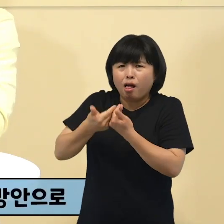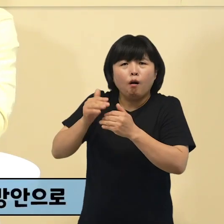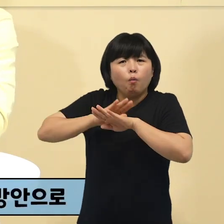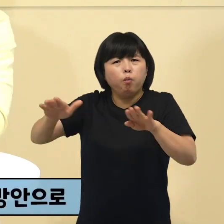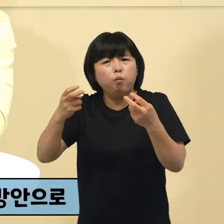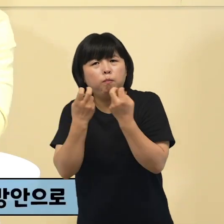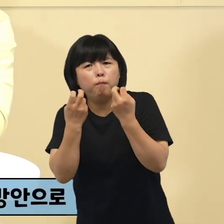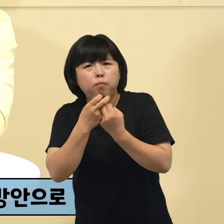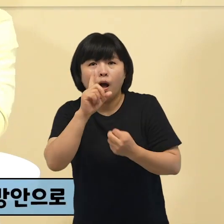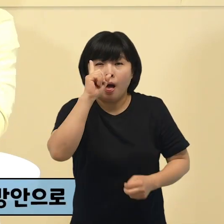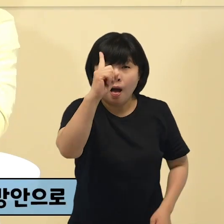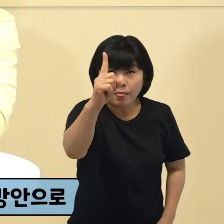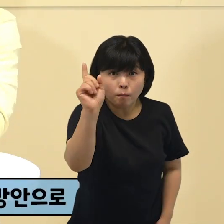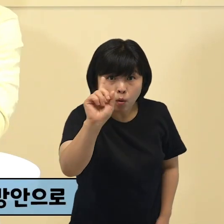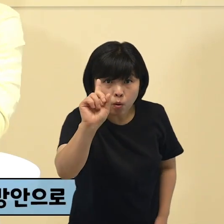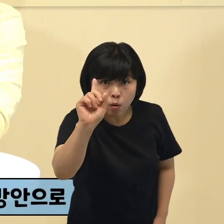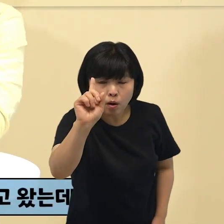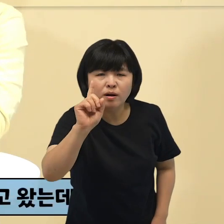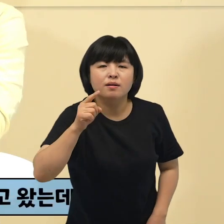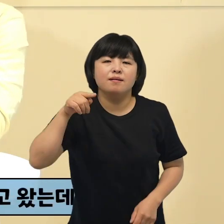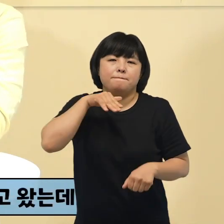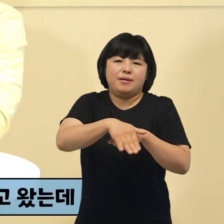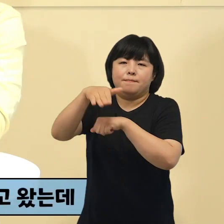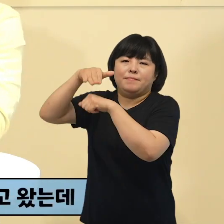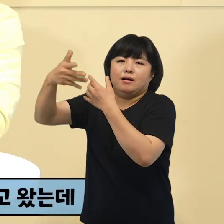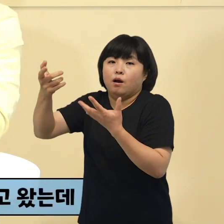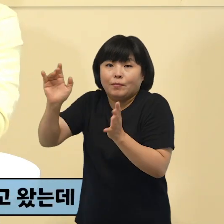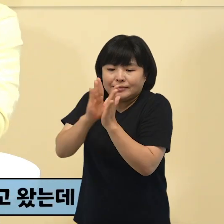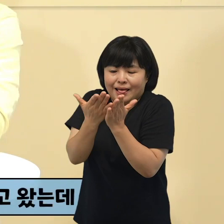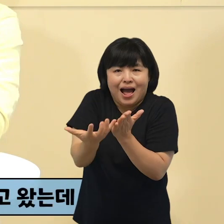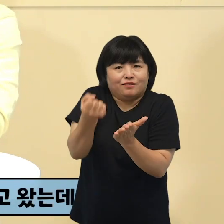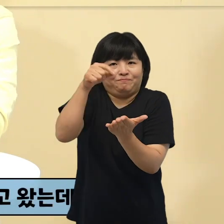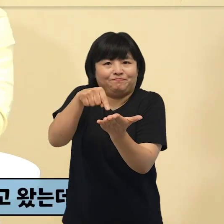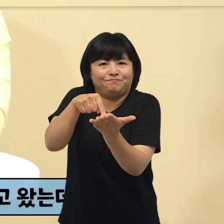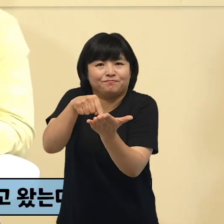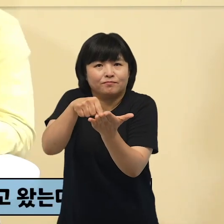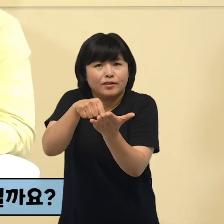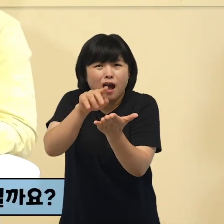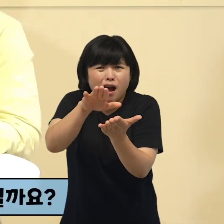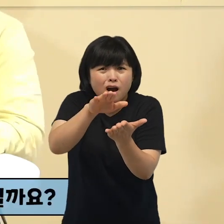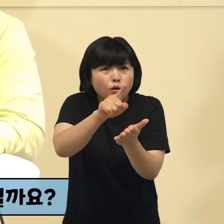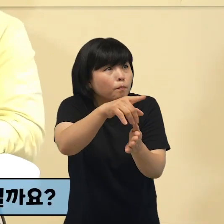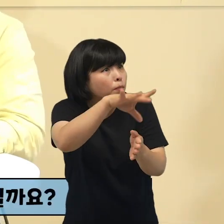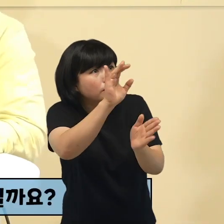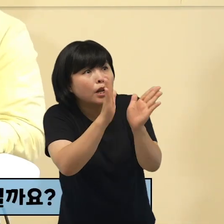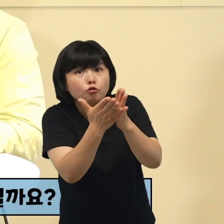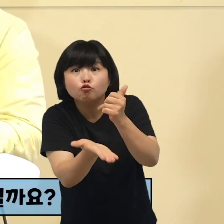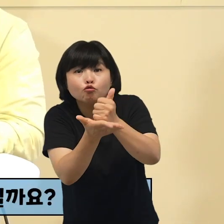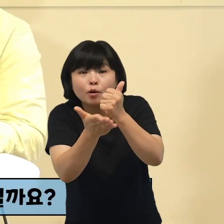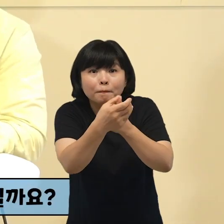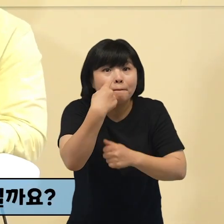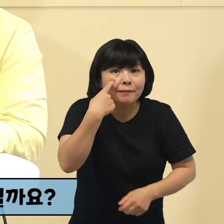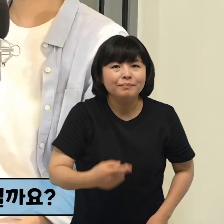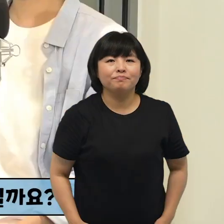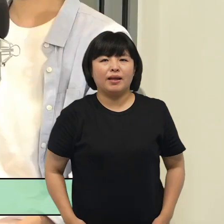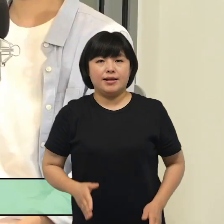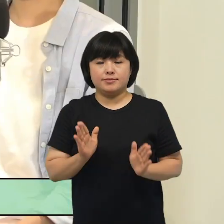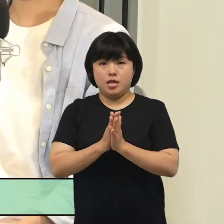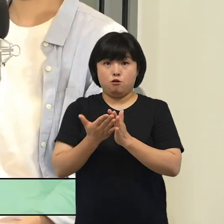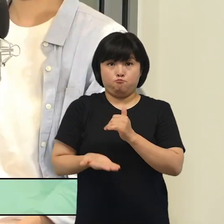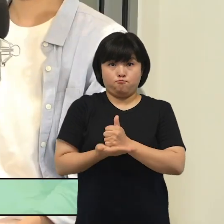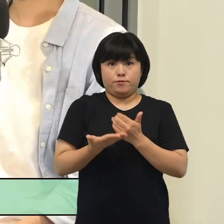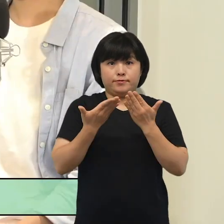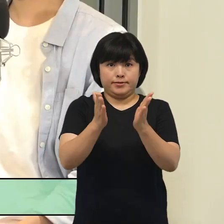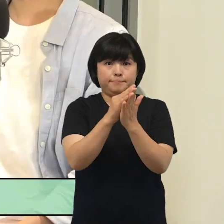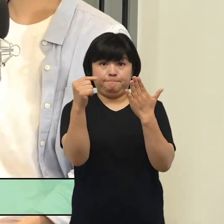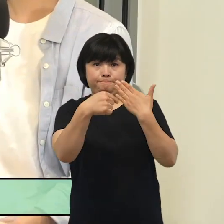줄 수 있는 하나의 방안으로 또 저희 패널 분들이 책을 하나씩 가지고 왔는데 한번 정현님부터 책 추천해 보실까요? 네,